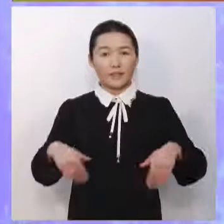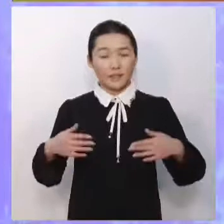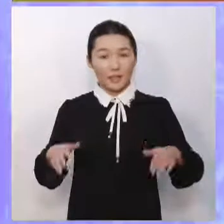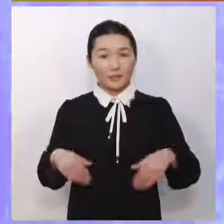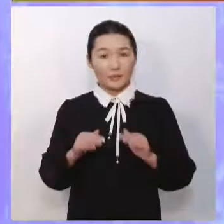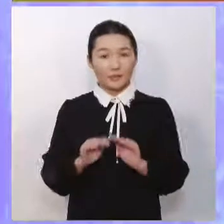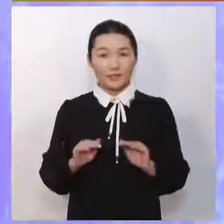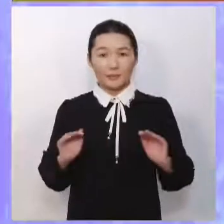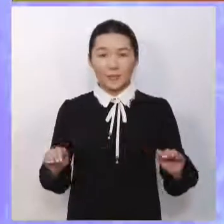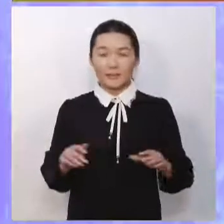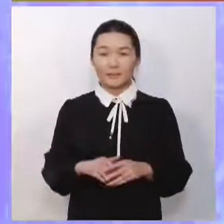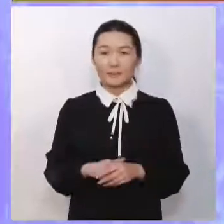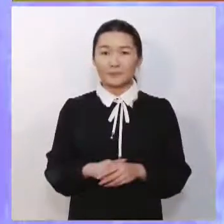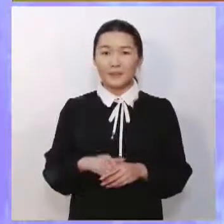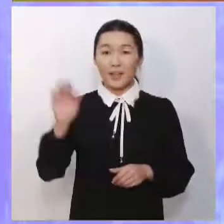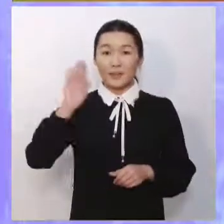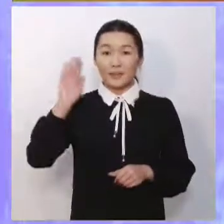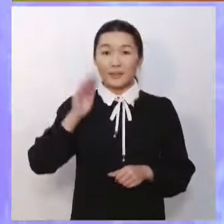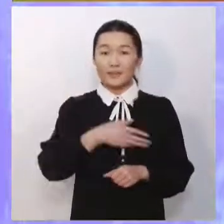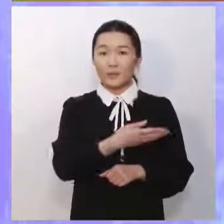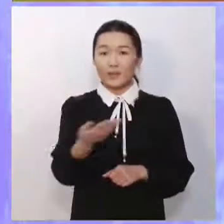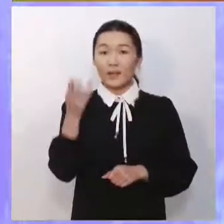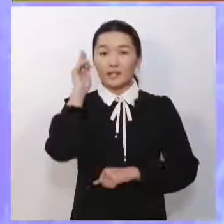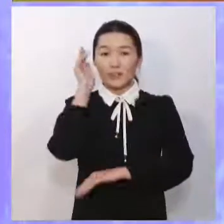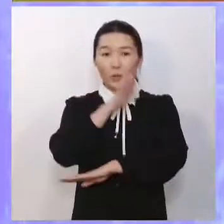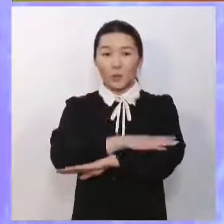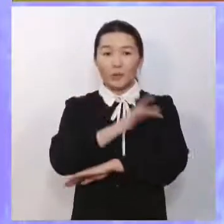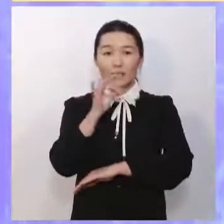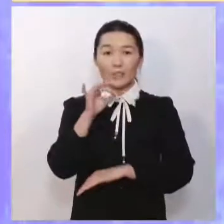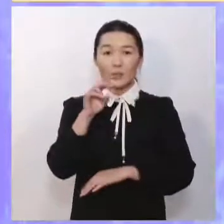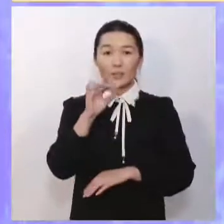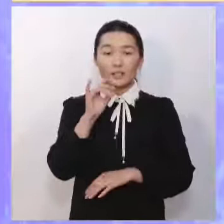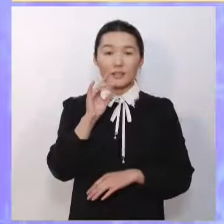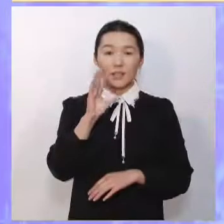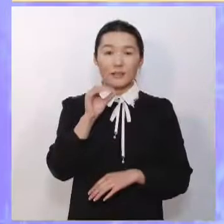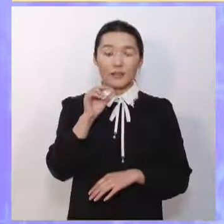Здравствуйте, ребята! Приветствую вас на уроке родиноведения.